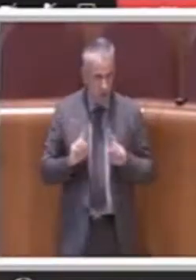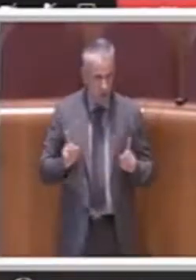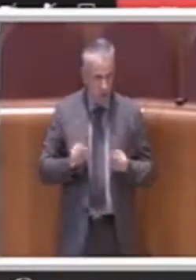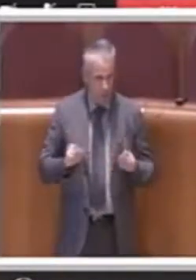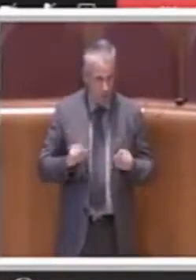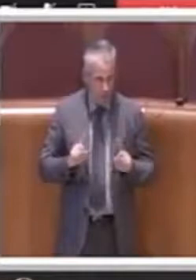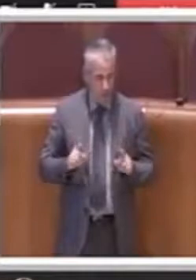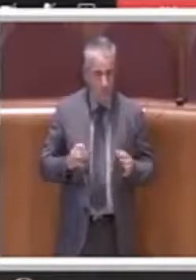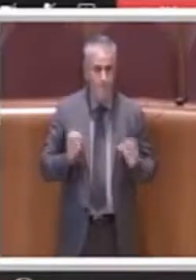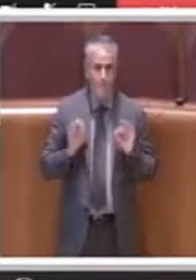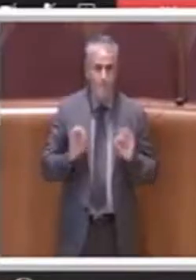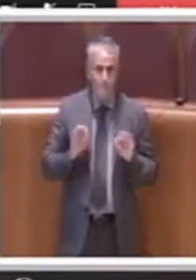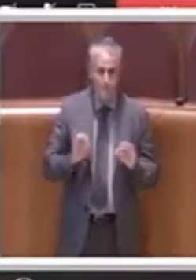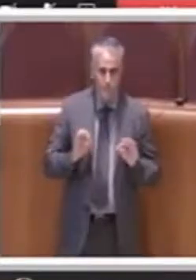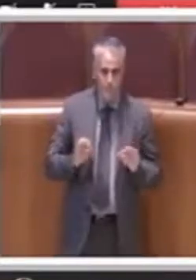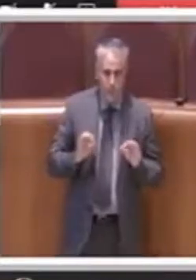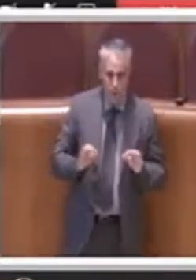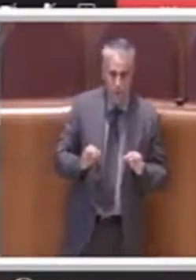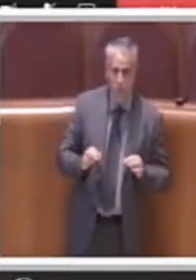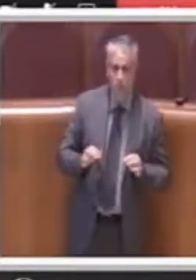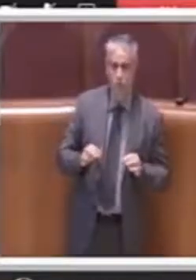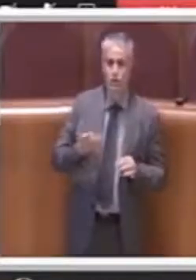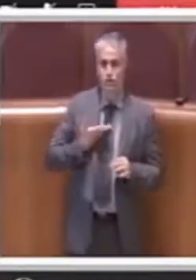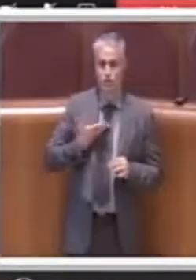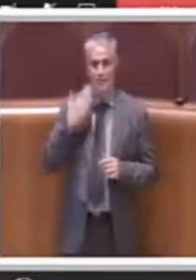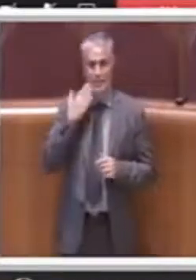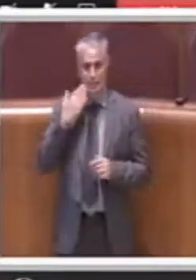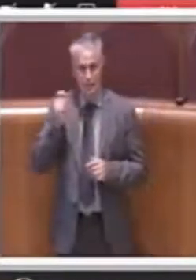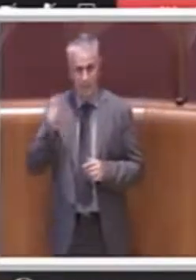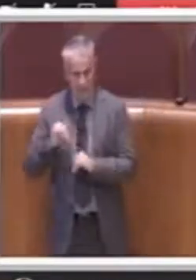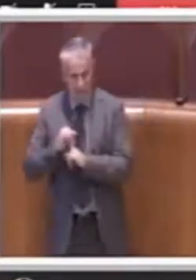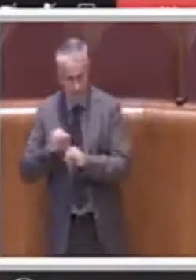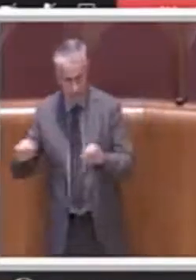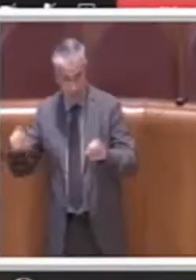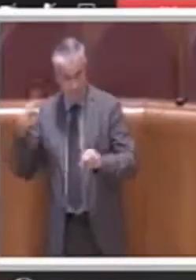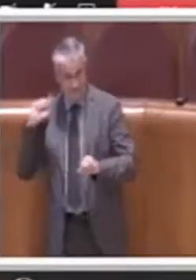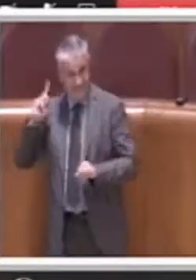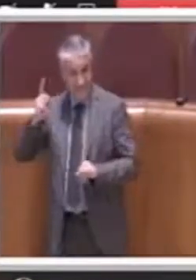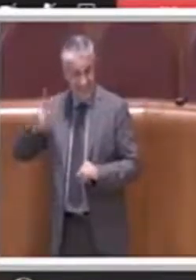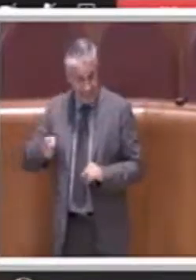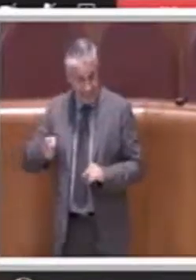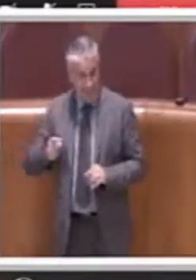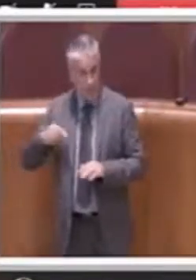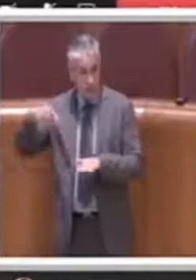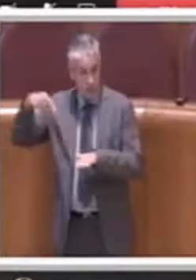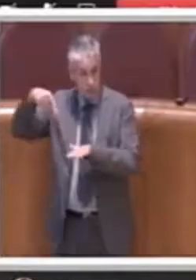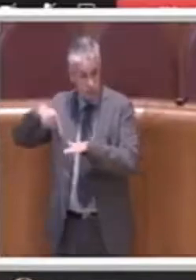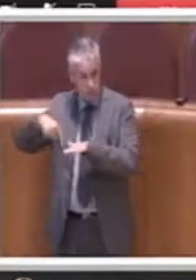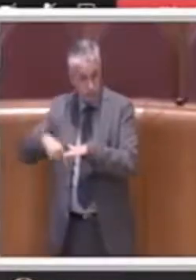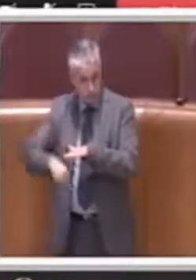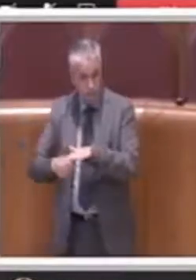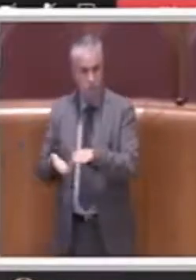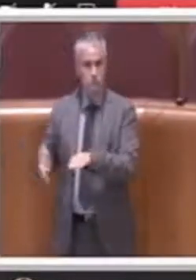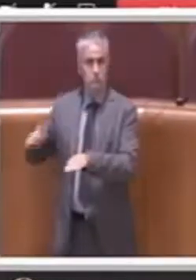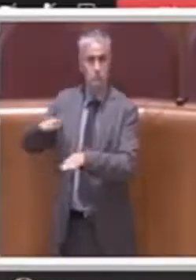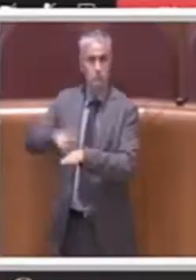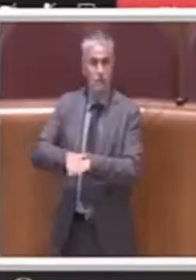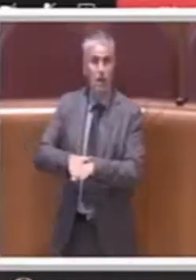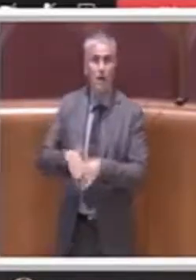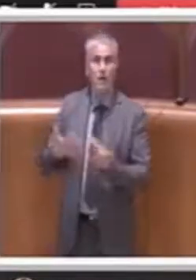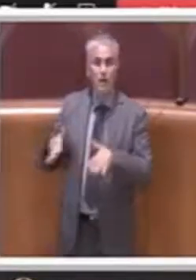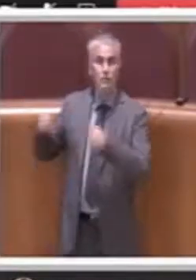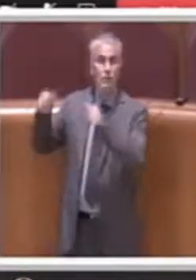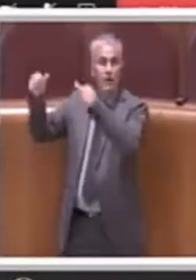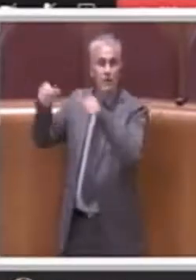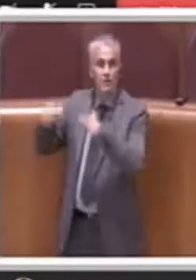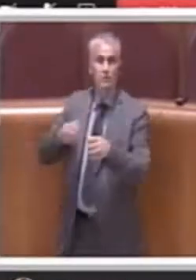di sentenze passate in giudicato, debiti mai pagati da parte dell'amministrazione, che hanno comportato a volte anche il fallimento o comunque la